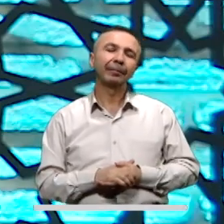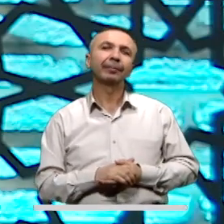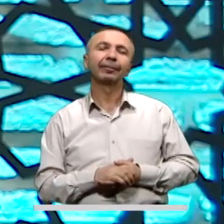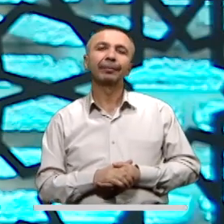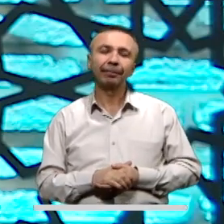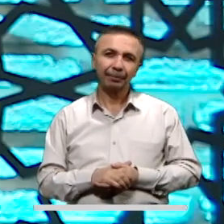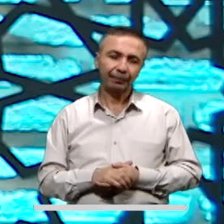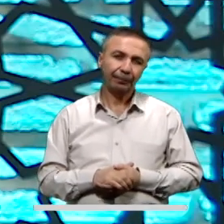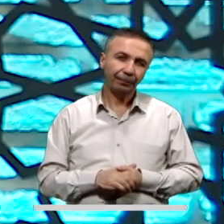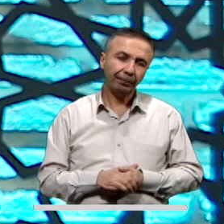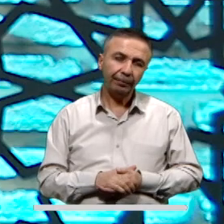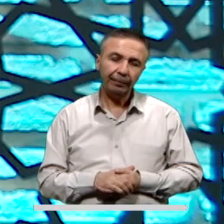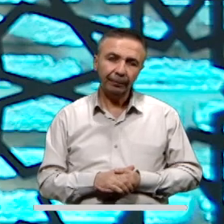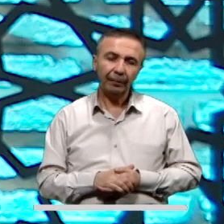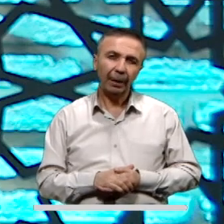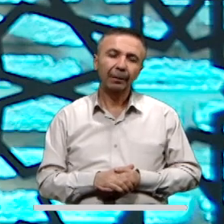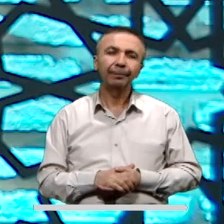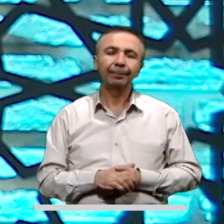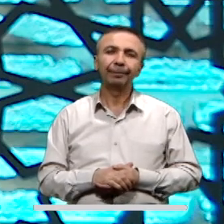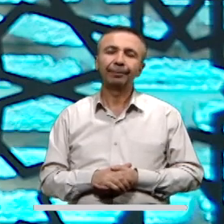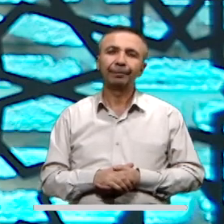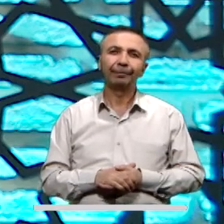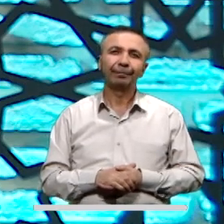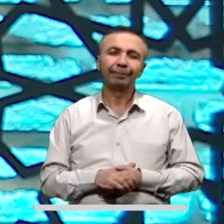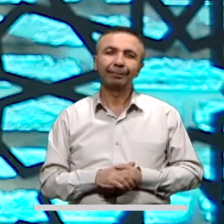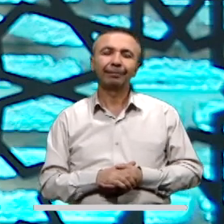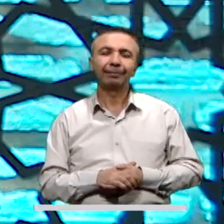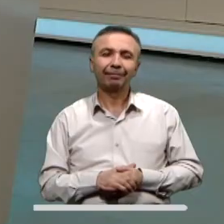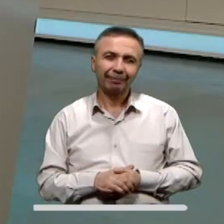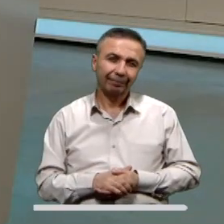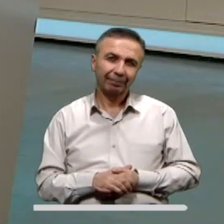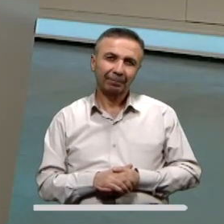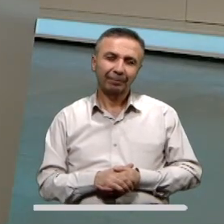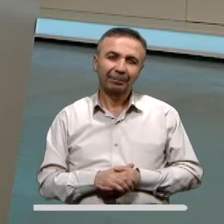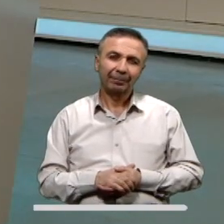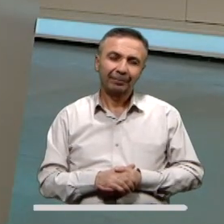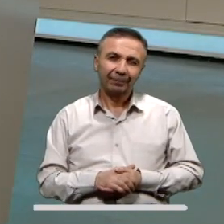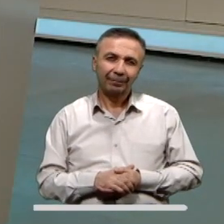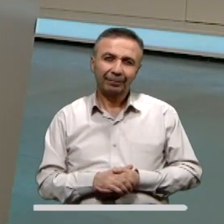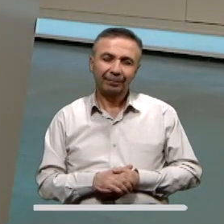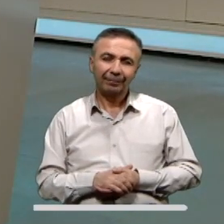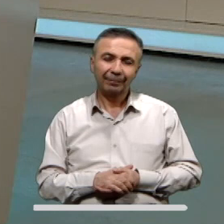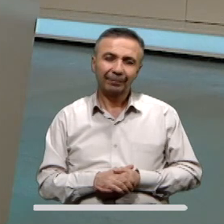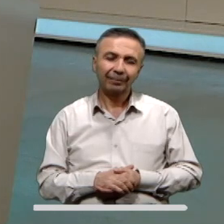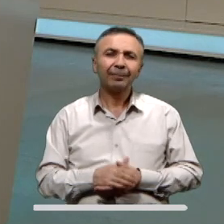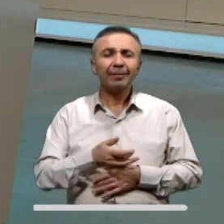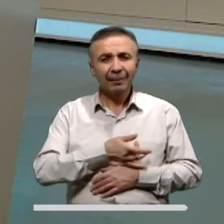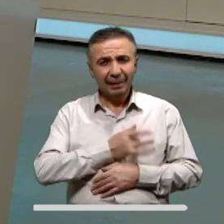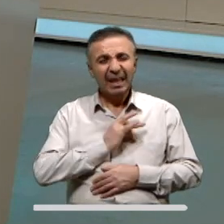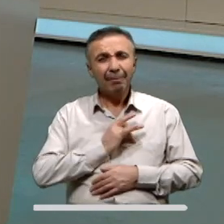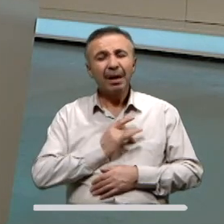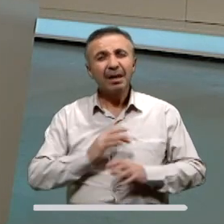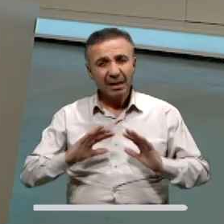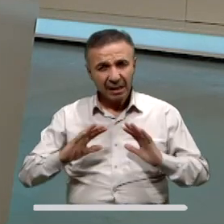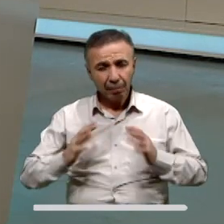Bey hayırlı akşamlar diliyorum size Aydın'a selam olsun efendim Hayırlı akşamlar Ne dersiniz hocam imanı bozan